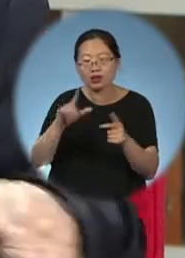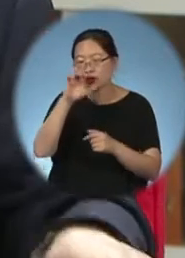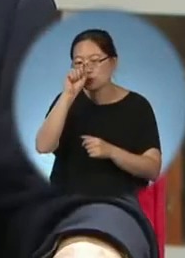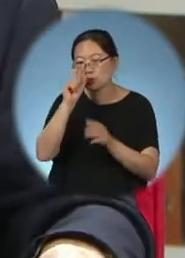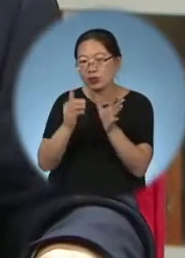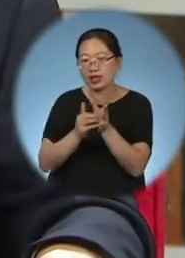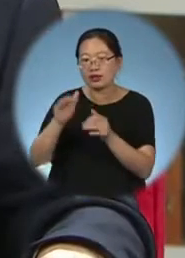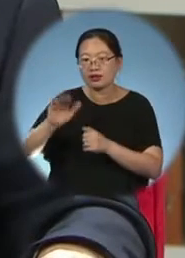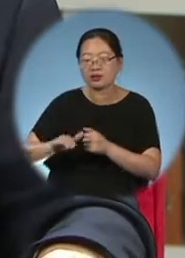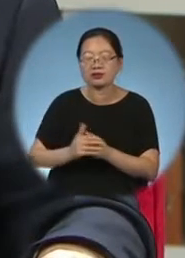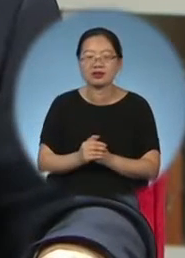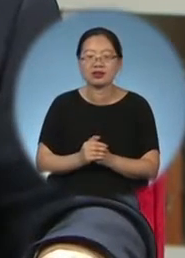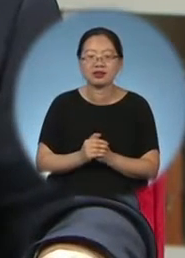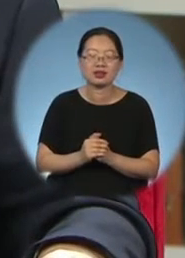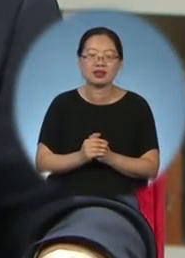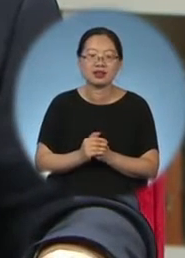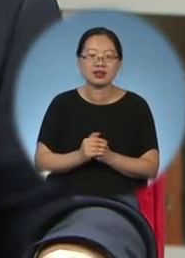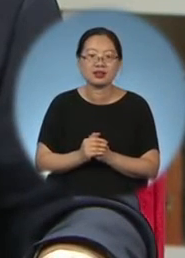좋은데